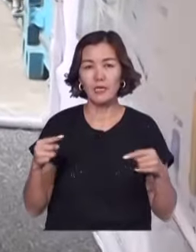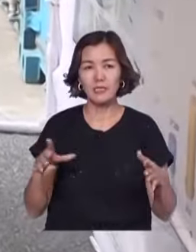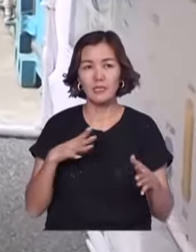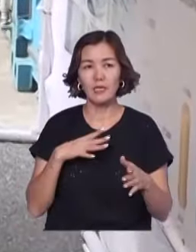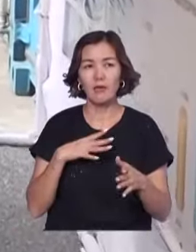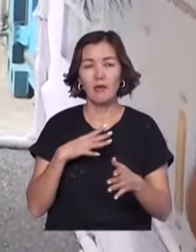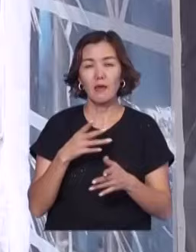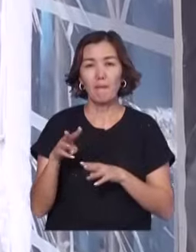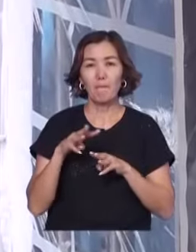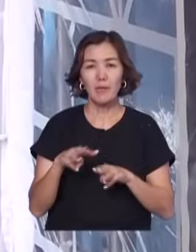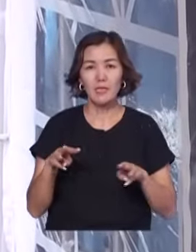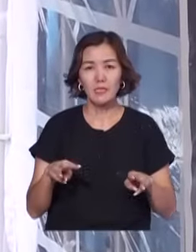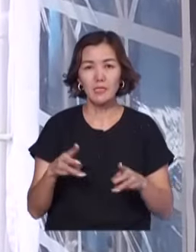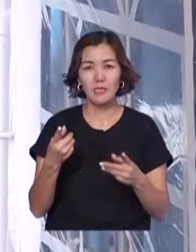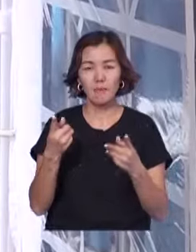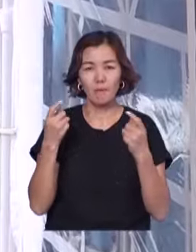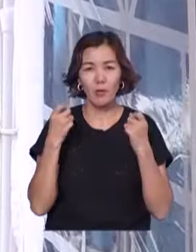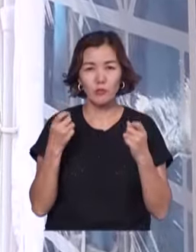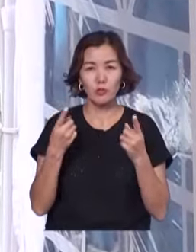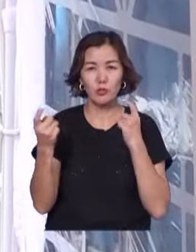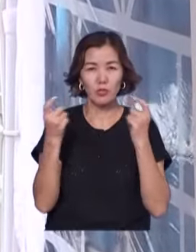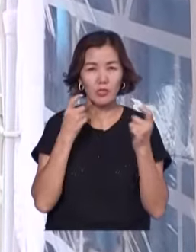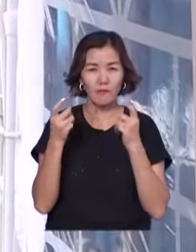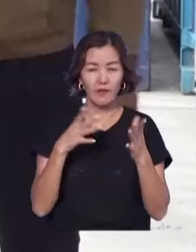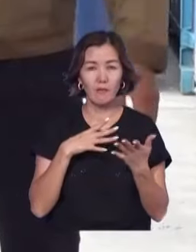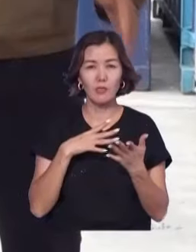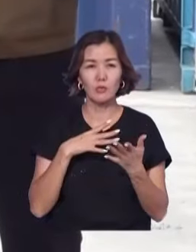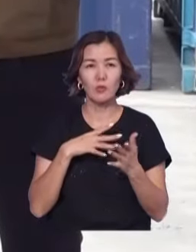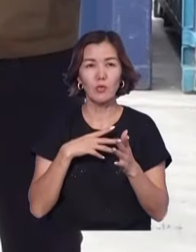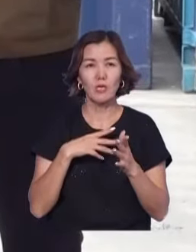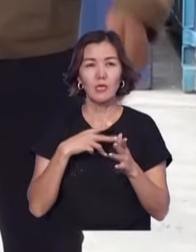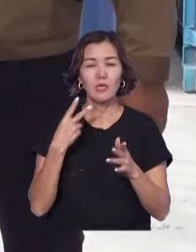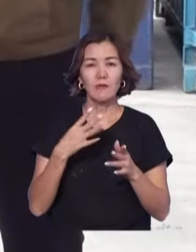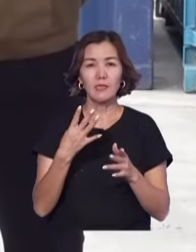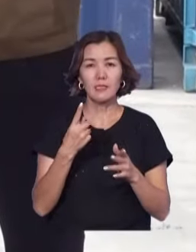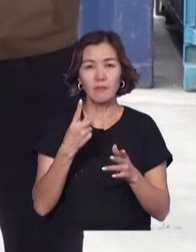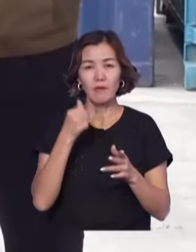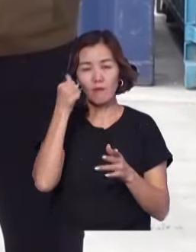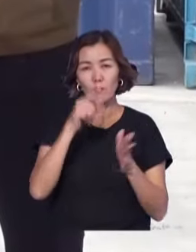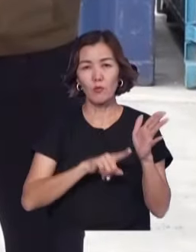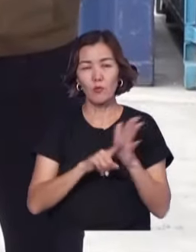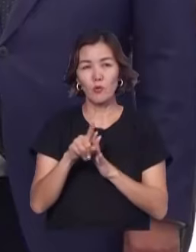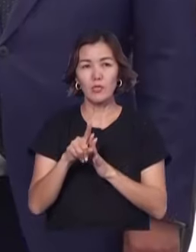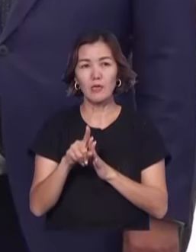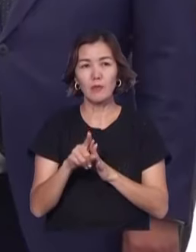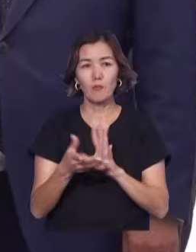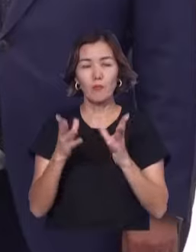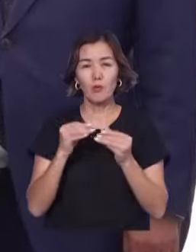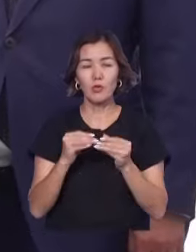Глава правительства получил информацию о том, что за первые 7 месяцев 2021 года было погружено